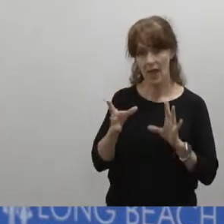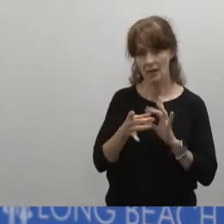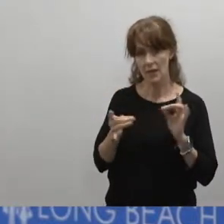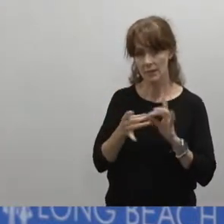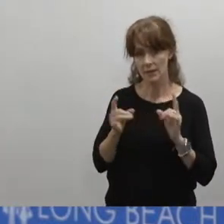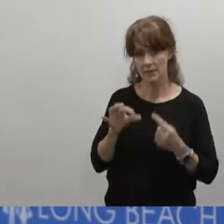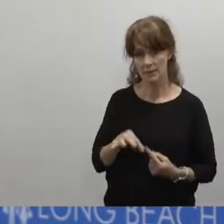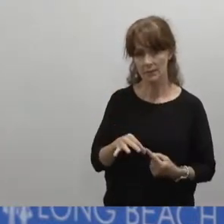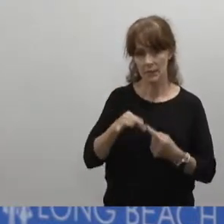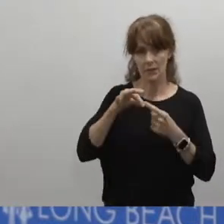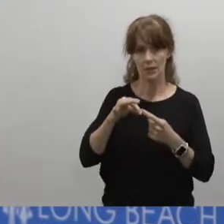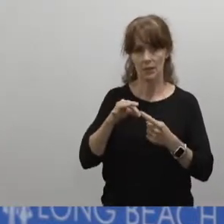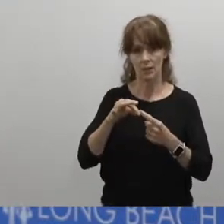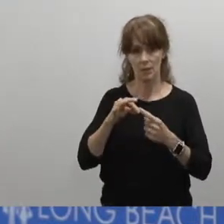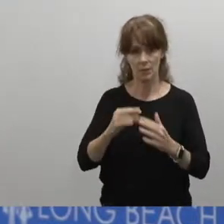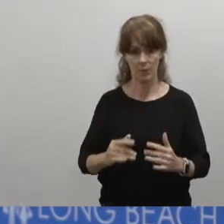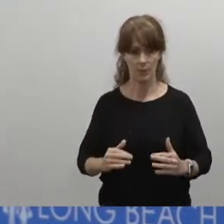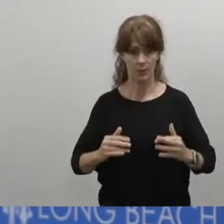ở vọt